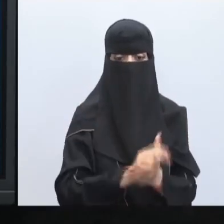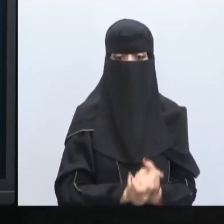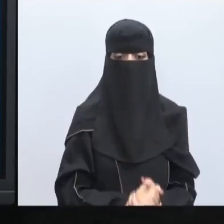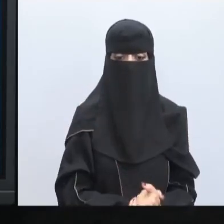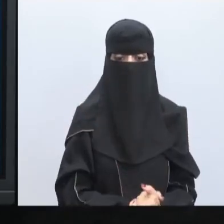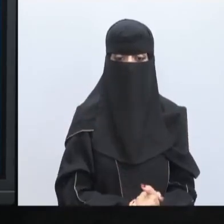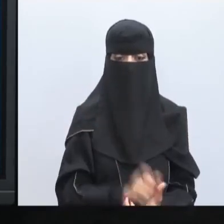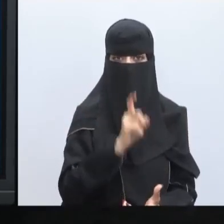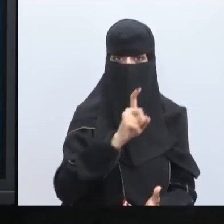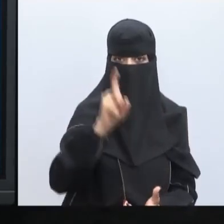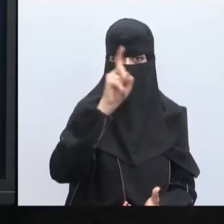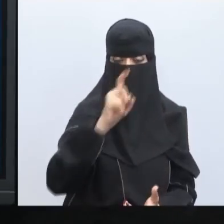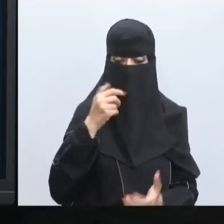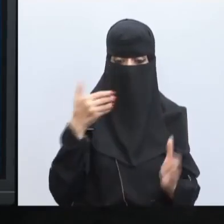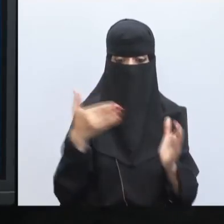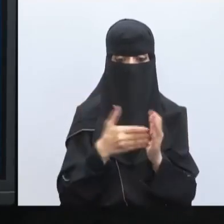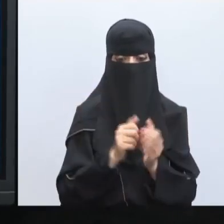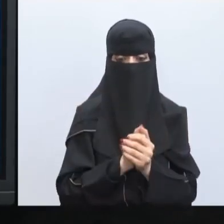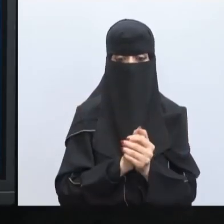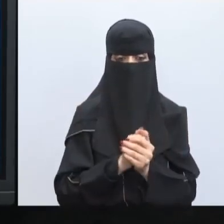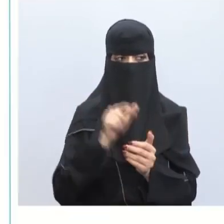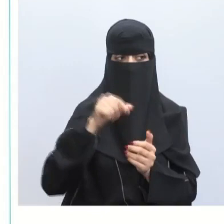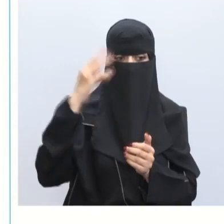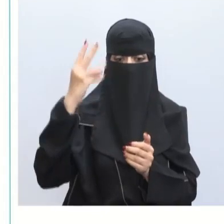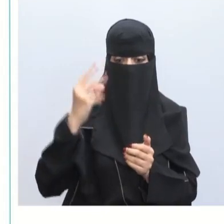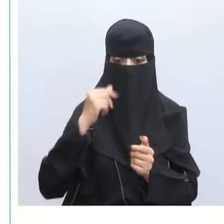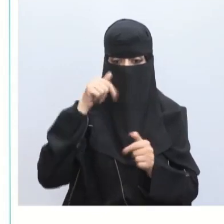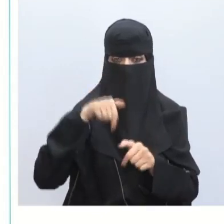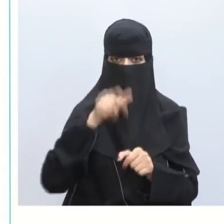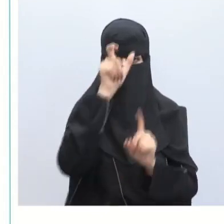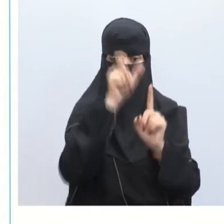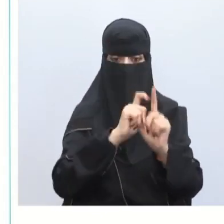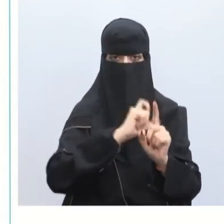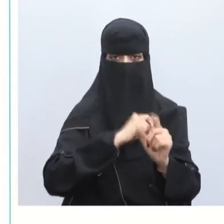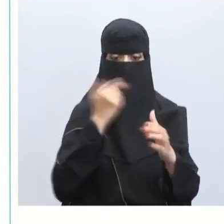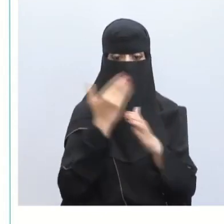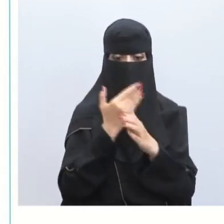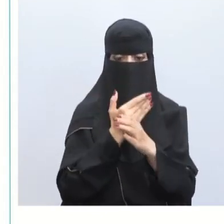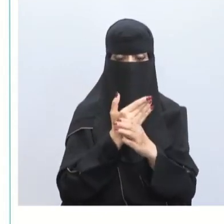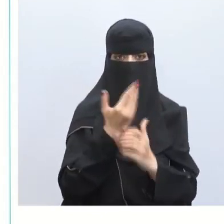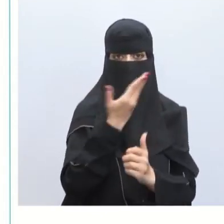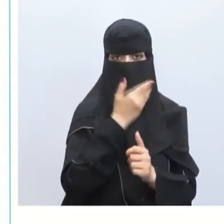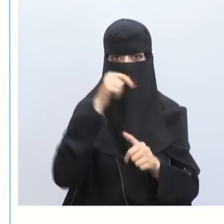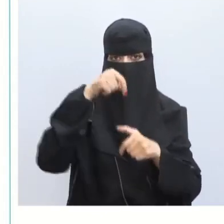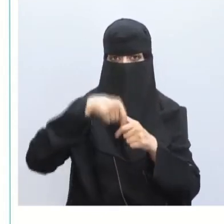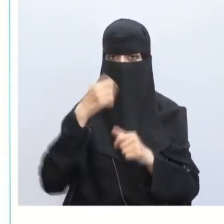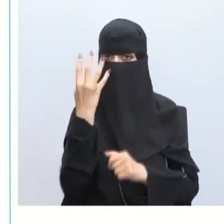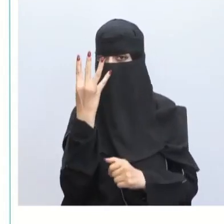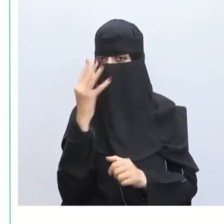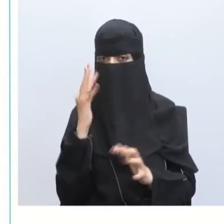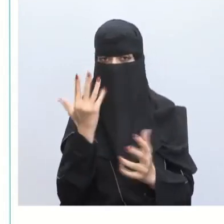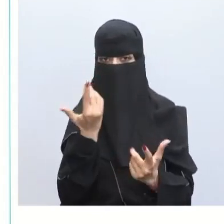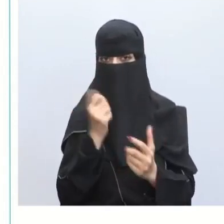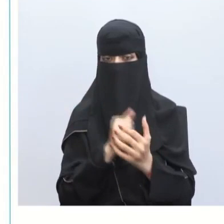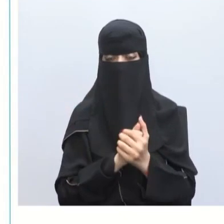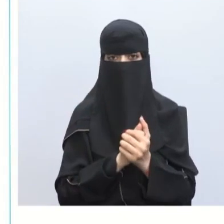الرياح تقويم ختامي يذكر الطلبه العوامل المؤثره في المناخ الاربعه